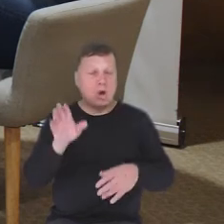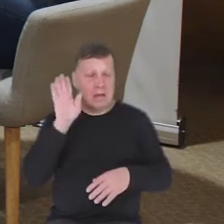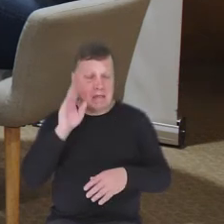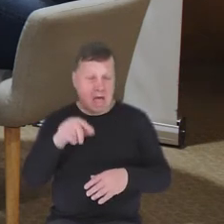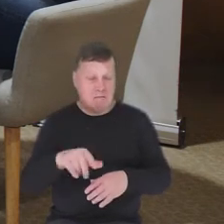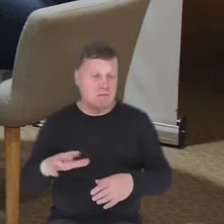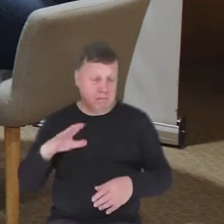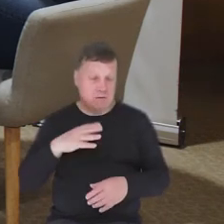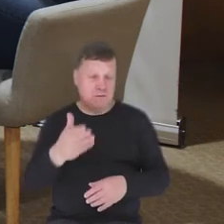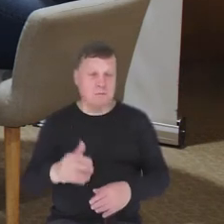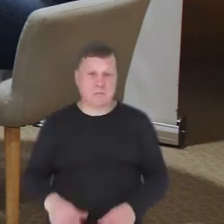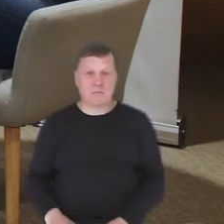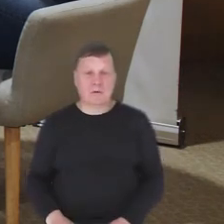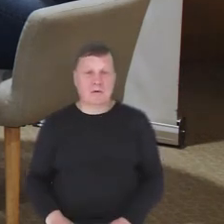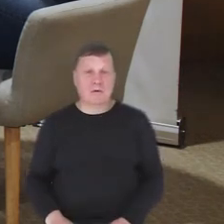egzemplarzy.